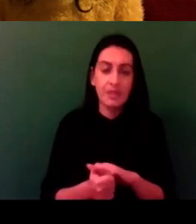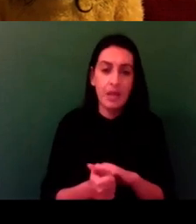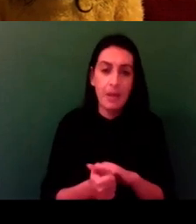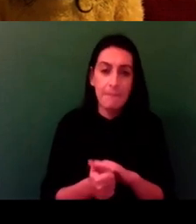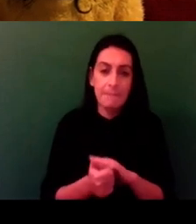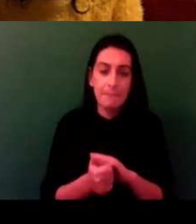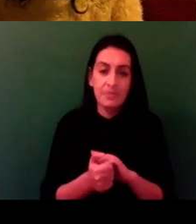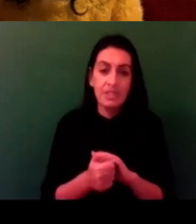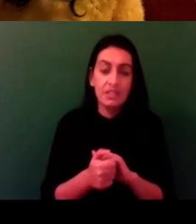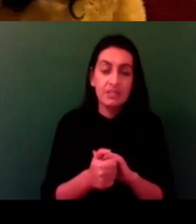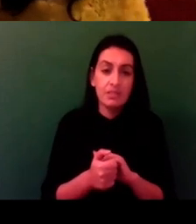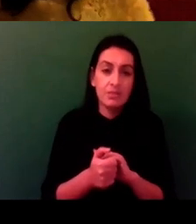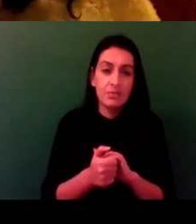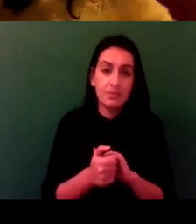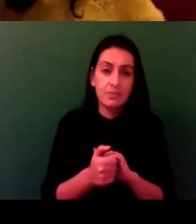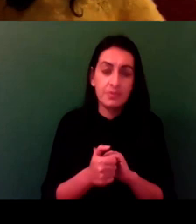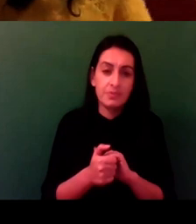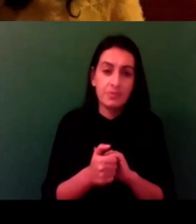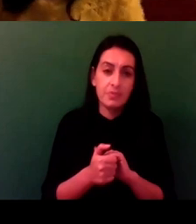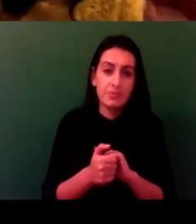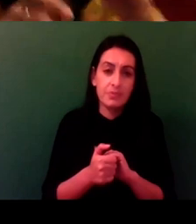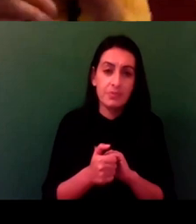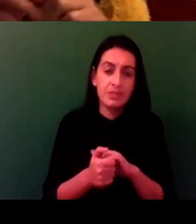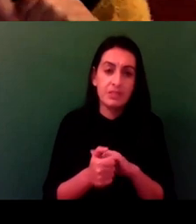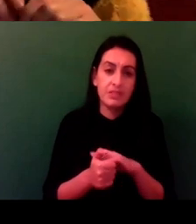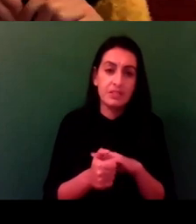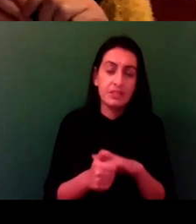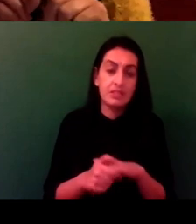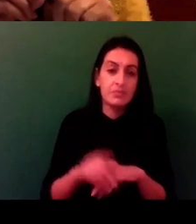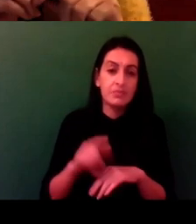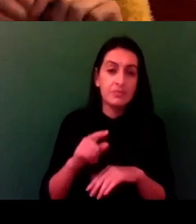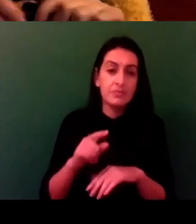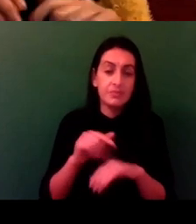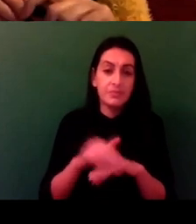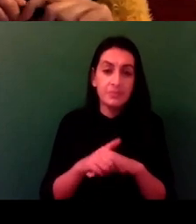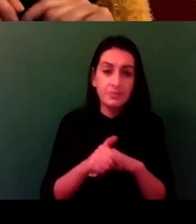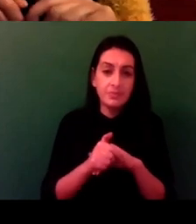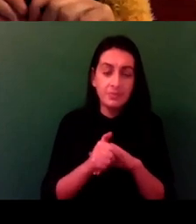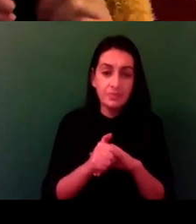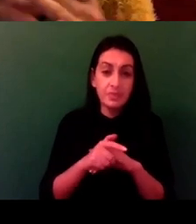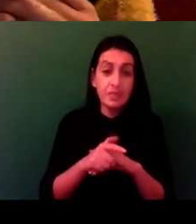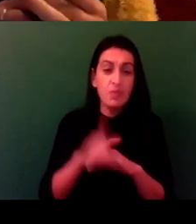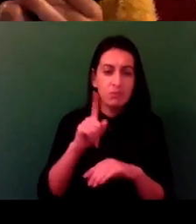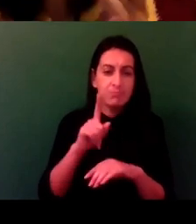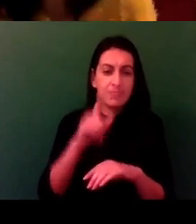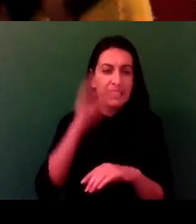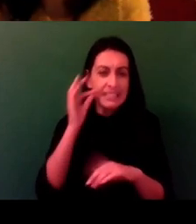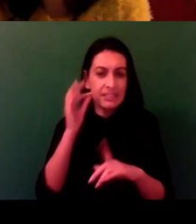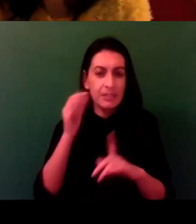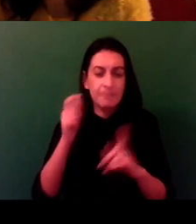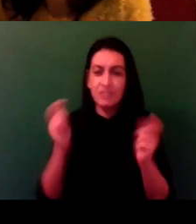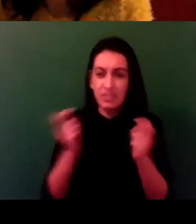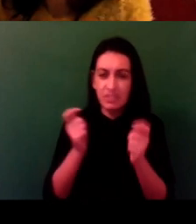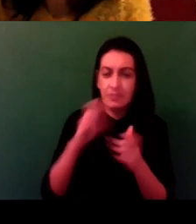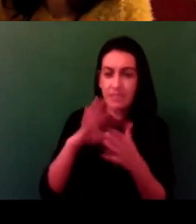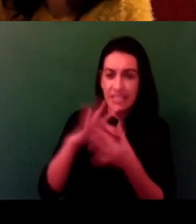efendim ben böyle karar verdim, vay efendim bu bilimseldir, benim dediğim geçerlidir gibi artık gerçekten çağ dışı